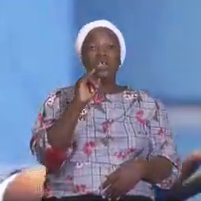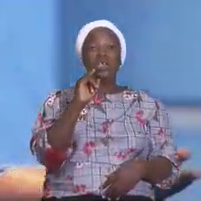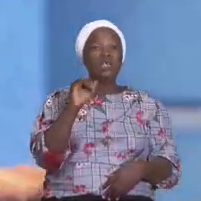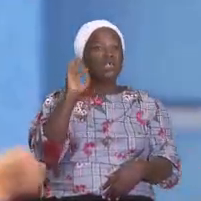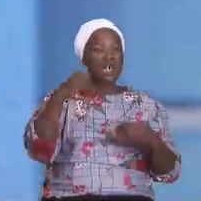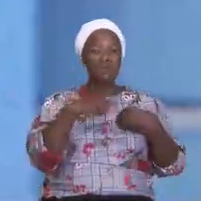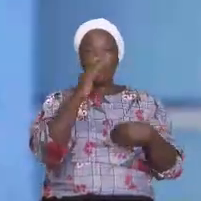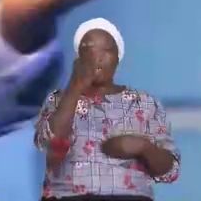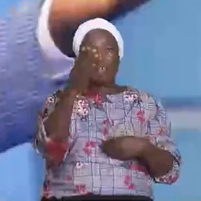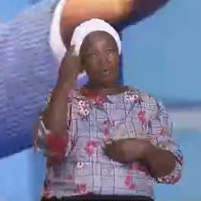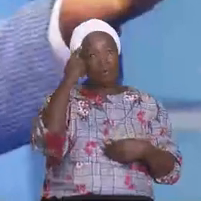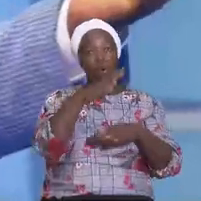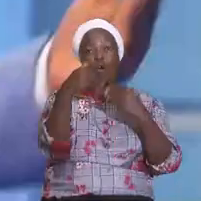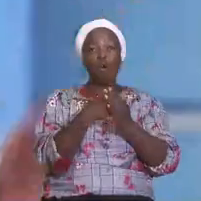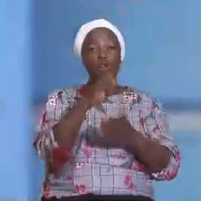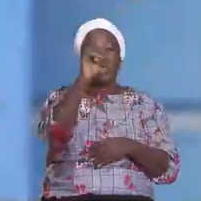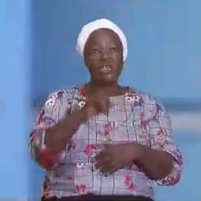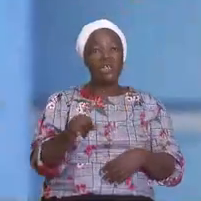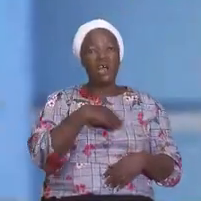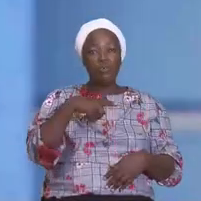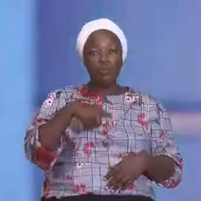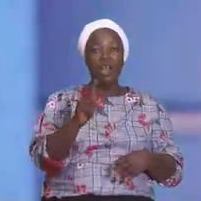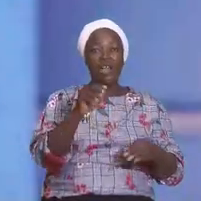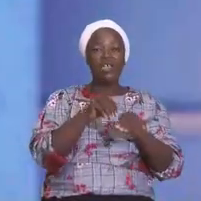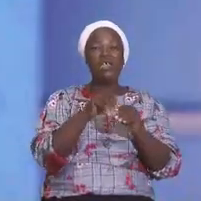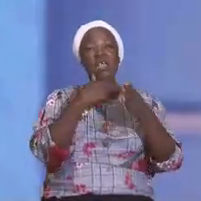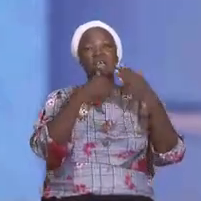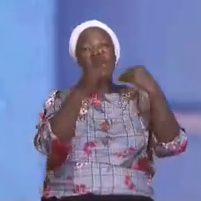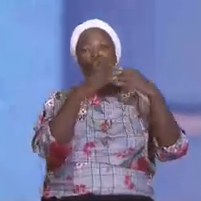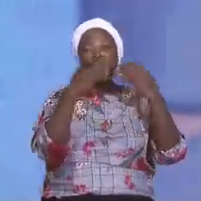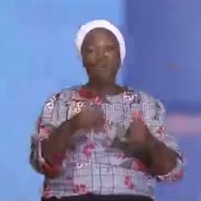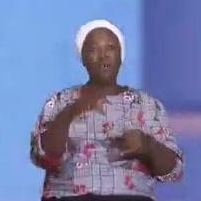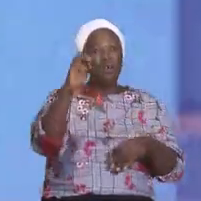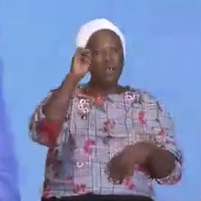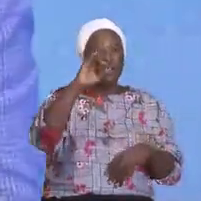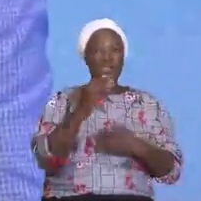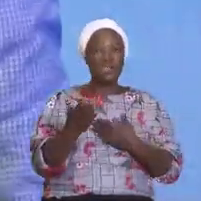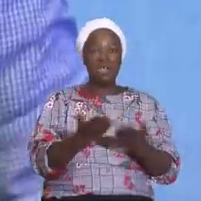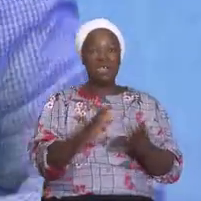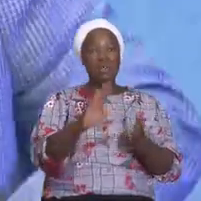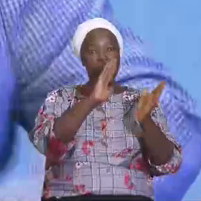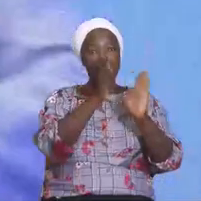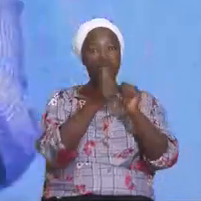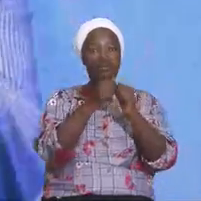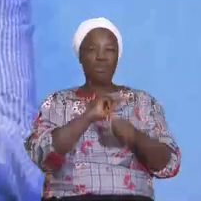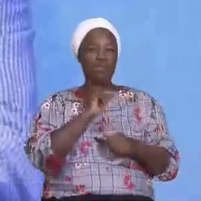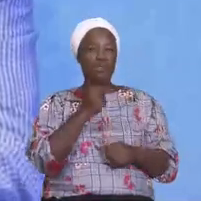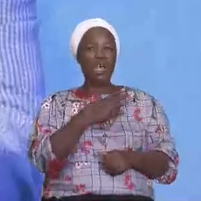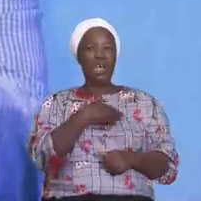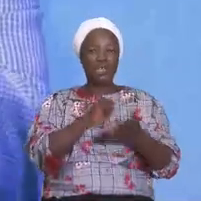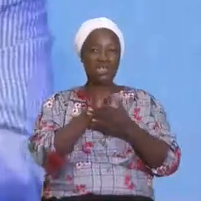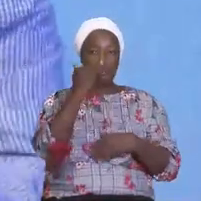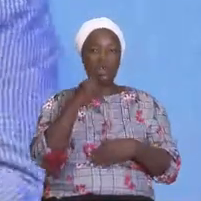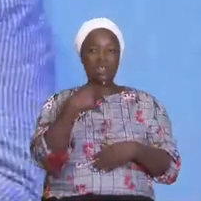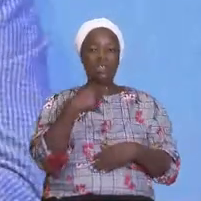qu'il est le Fils de Dieu. Parce qu'il était là-bas toute l'éternité durant. Et pendant qu'il est au ciel maintenant, il est